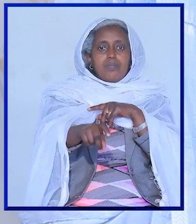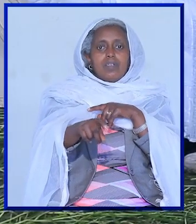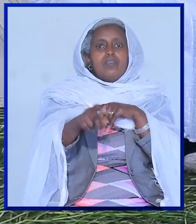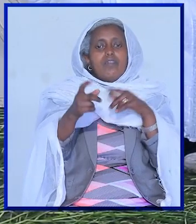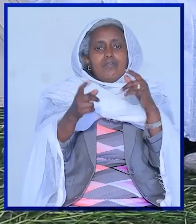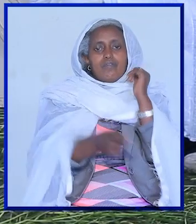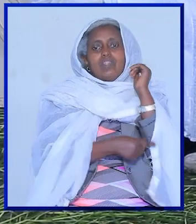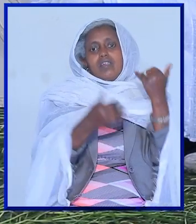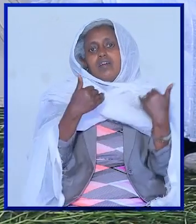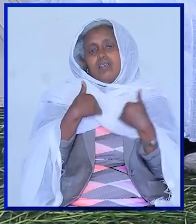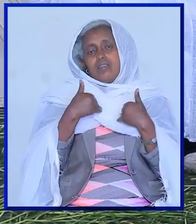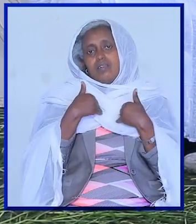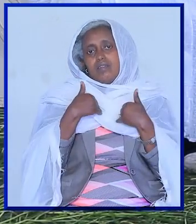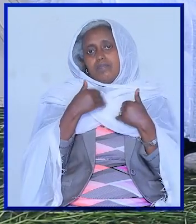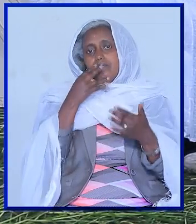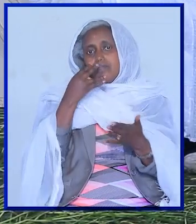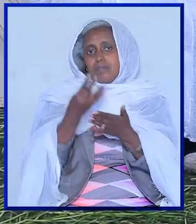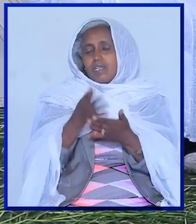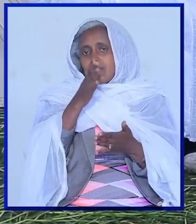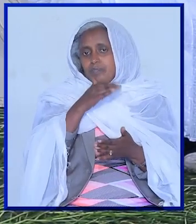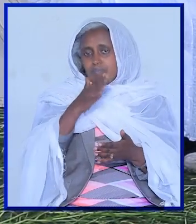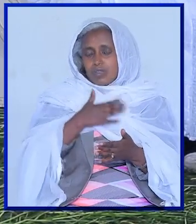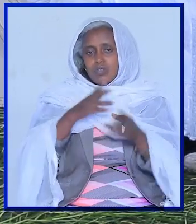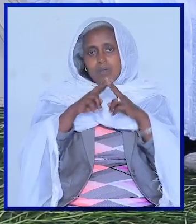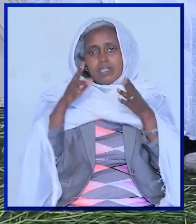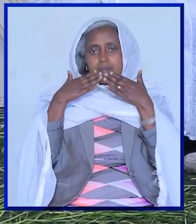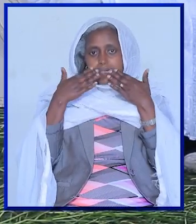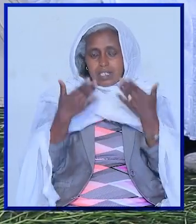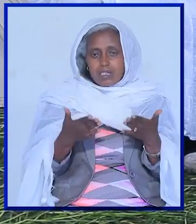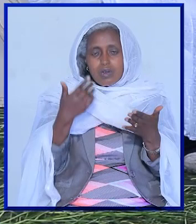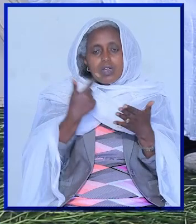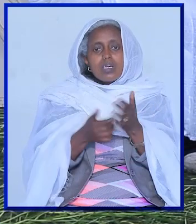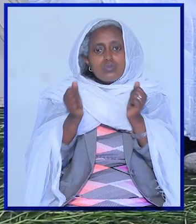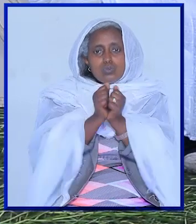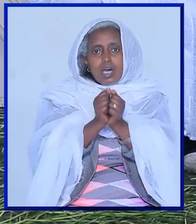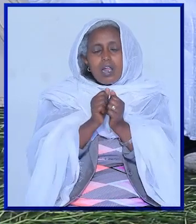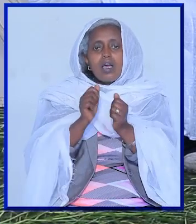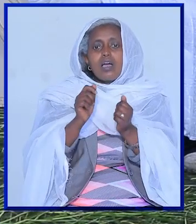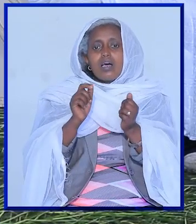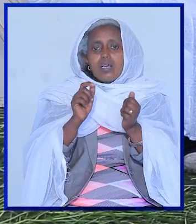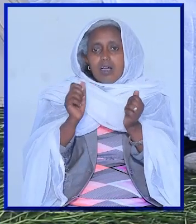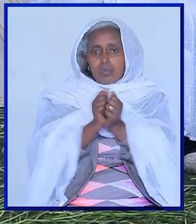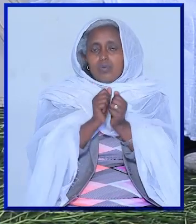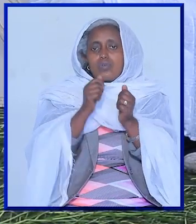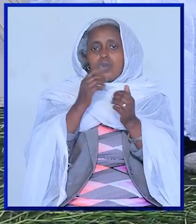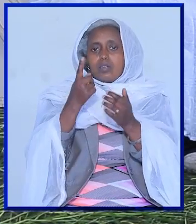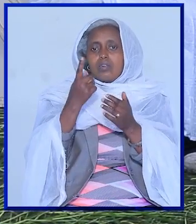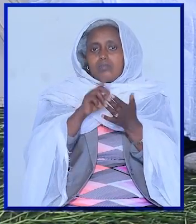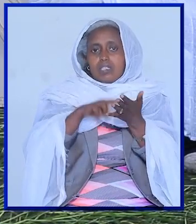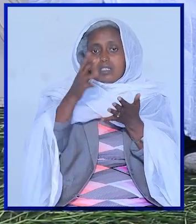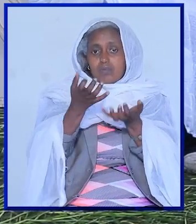ፈተና። መልካም እናቶቼ በጣም አመሰግናለሁ። እንደው ከዚሁ ጋር ያያይዤ አንድ ማንሳት የምፈልገው